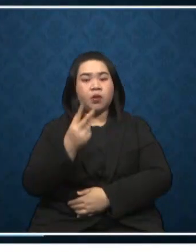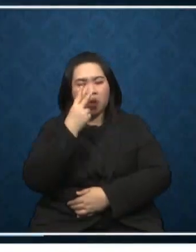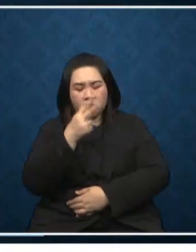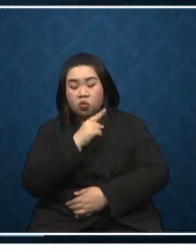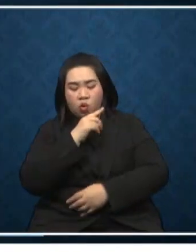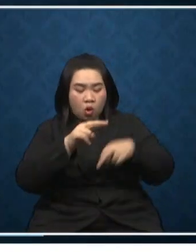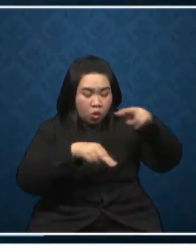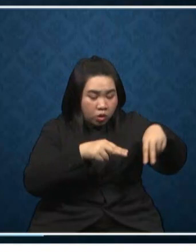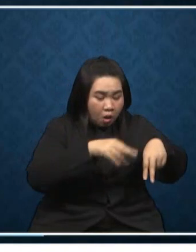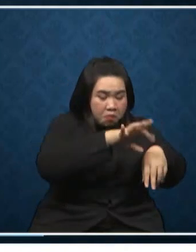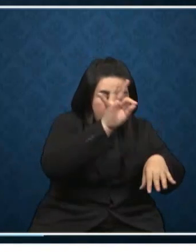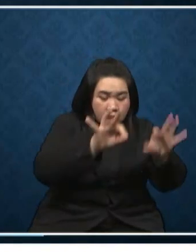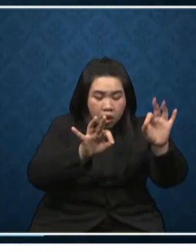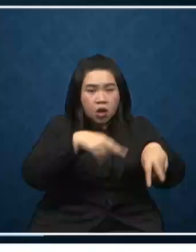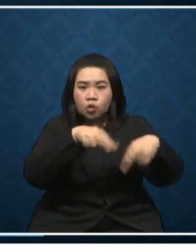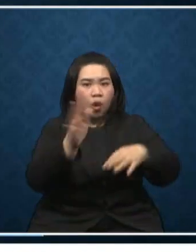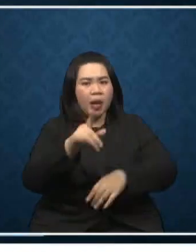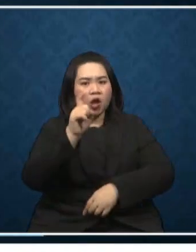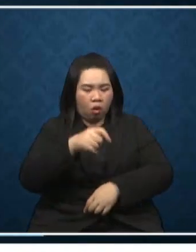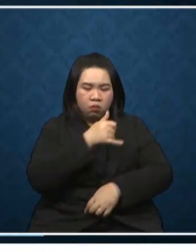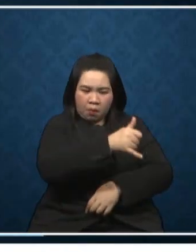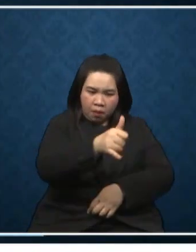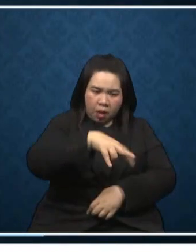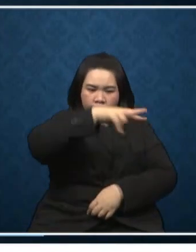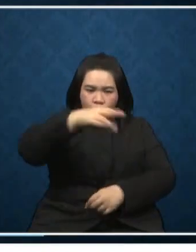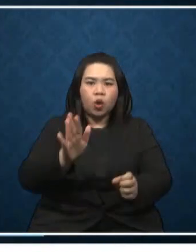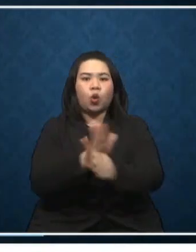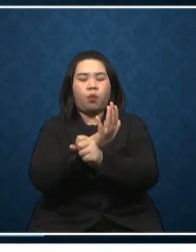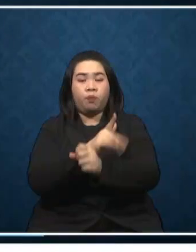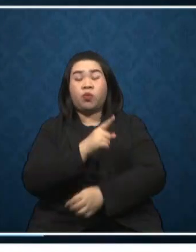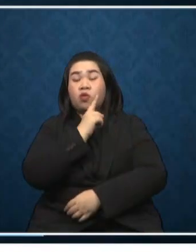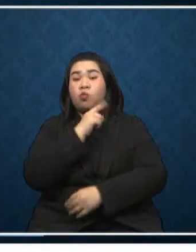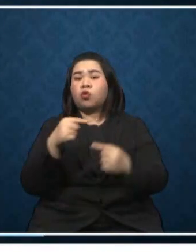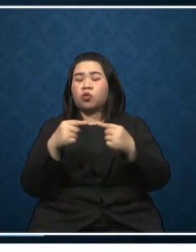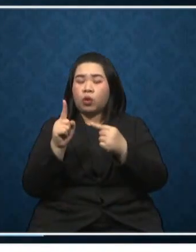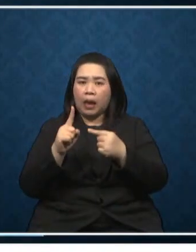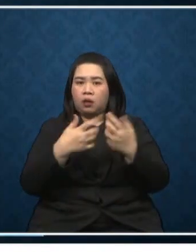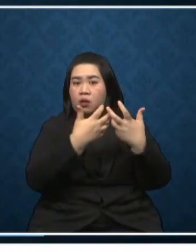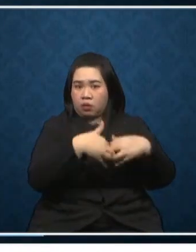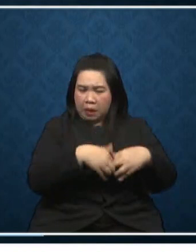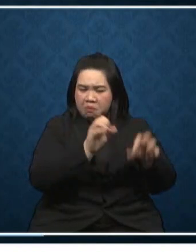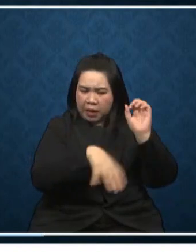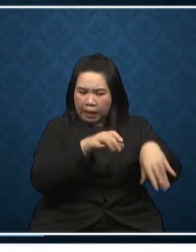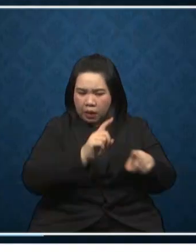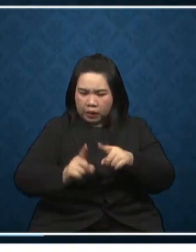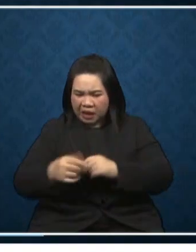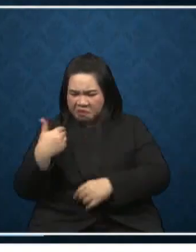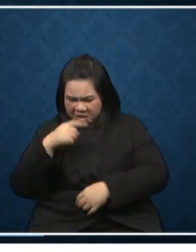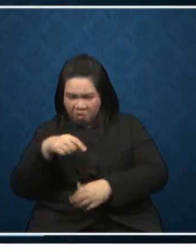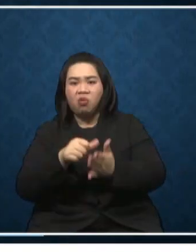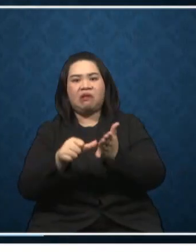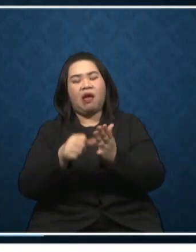มตวกไม่ควจะเกดข้ คจะตรวจ 100%การรปดพรงกากากศากรม โยเวที่เป็ตลายส่วใหญ่ ยไมรบกปปงแ้ไข